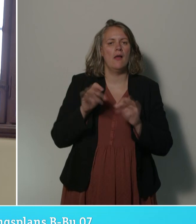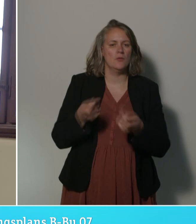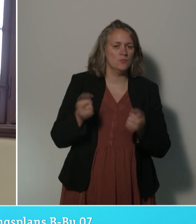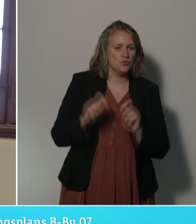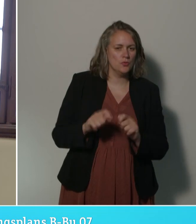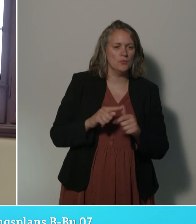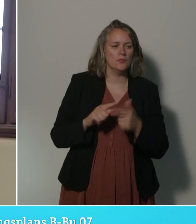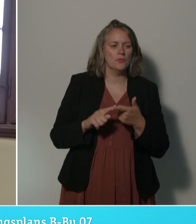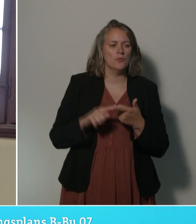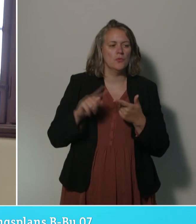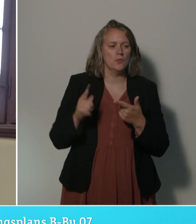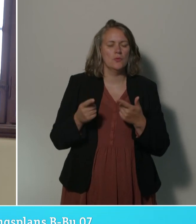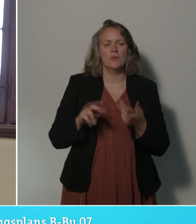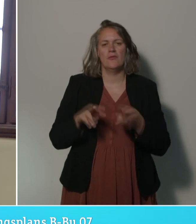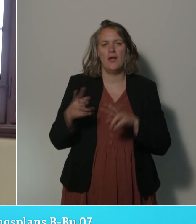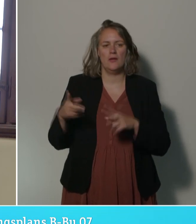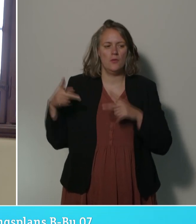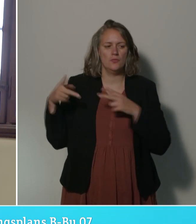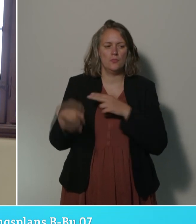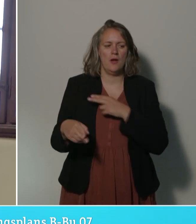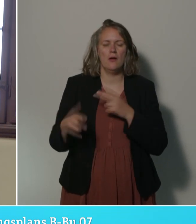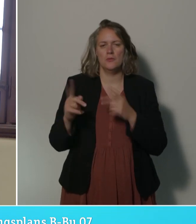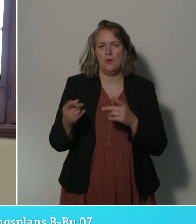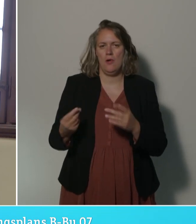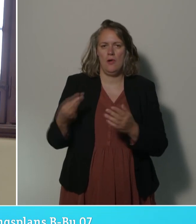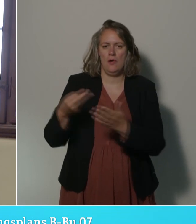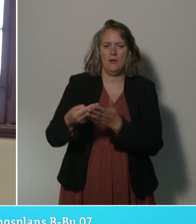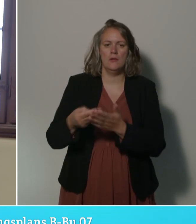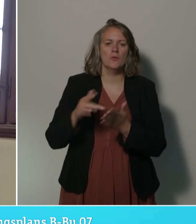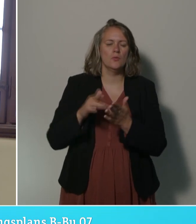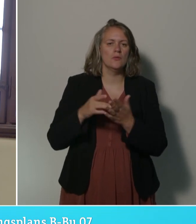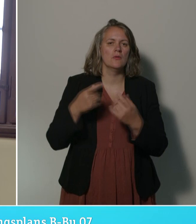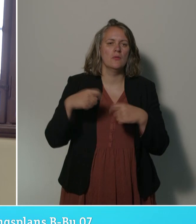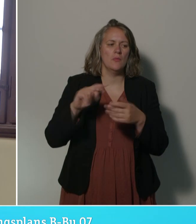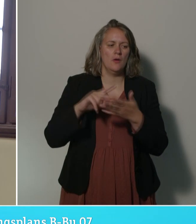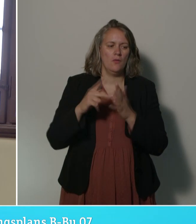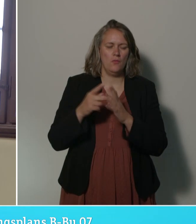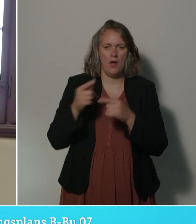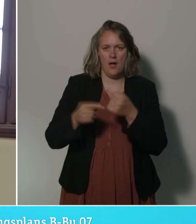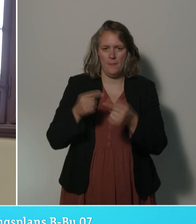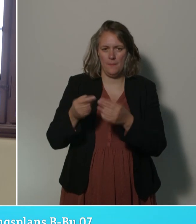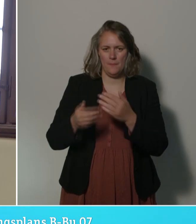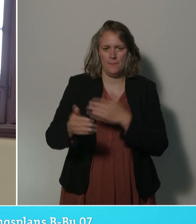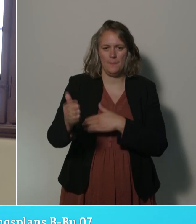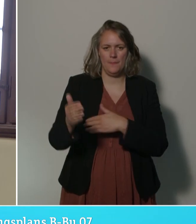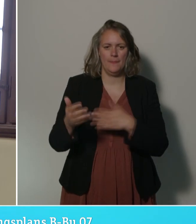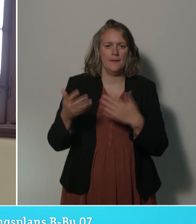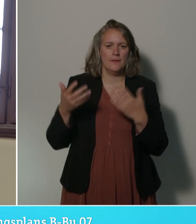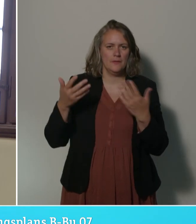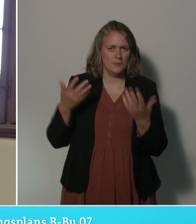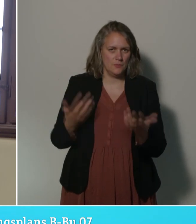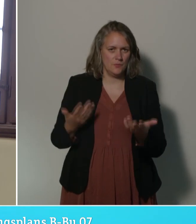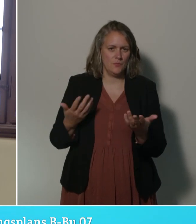eine Veränderungssperre zu verhängen, weil ein Bauvorhaben in diesem Areal eben drohte,